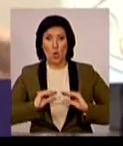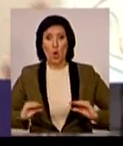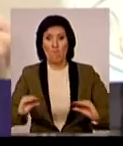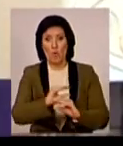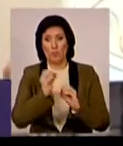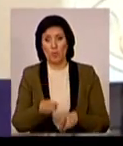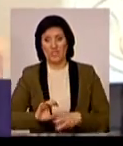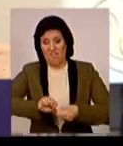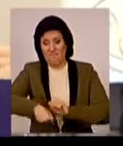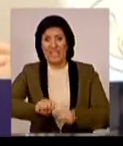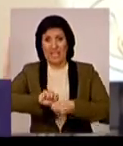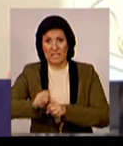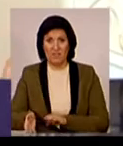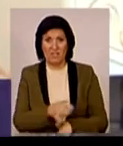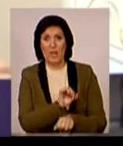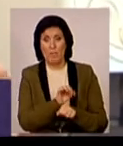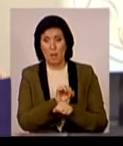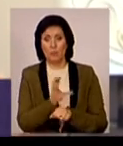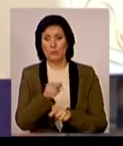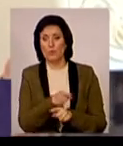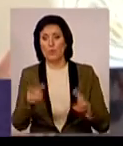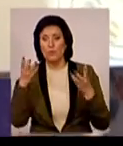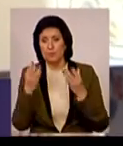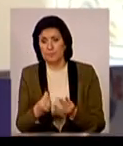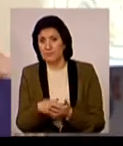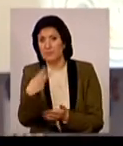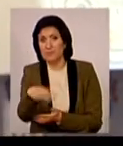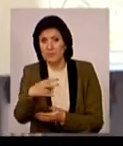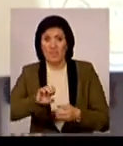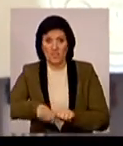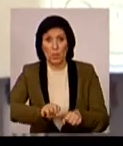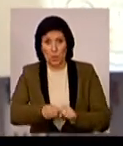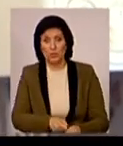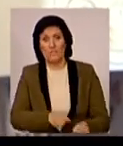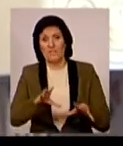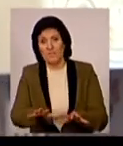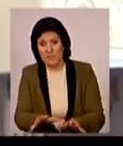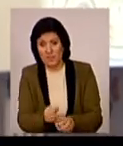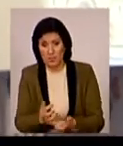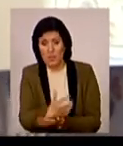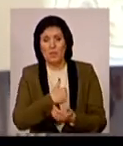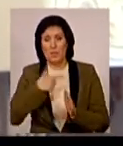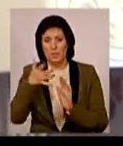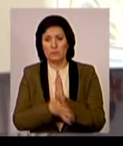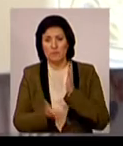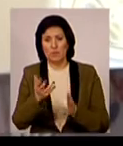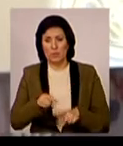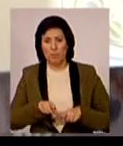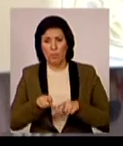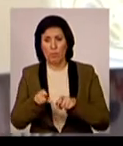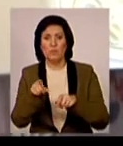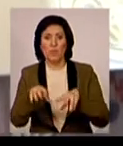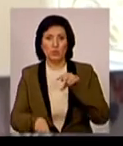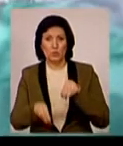лежав, ми його просто викрутили, винесли на балкон. І ще протягом дня разів, мабуть, 20 викручували, вимочували. Я розумію, що, мабуть, воно і побігло туди